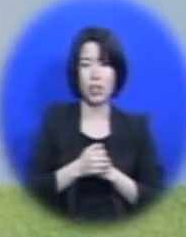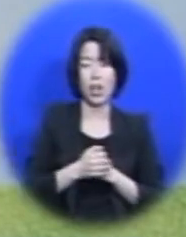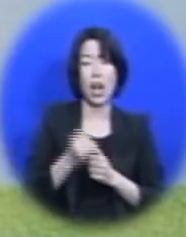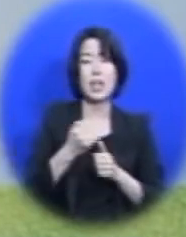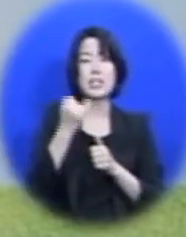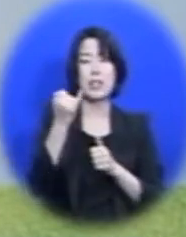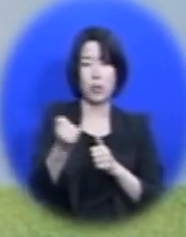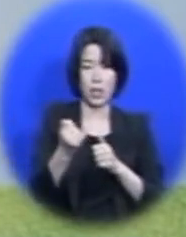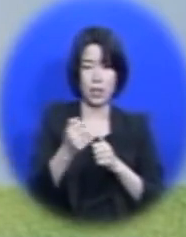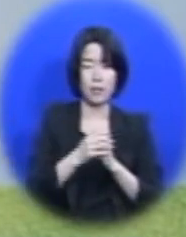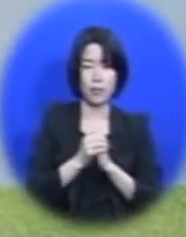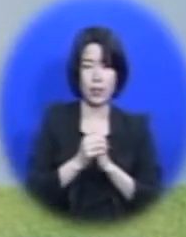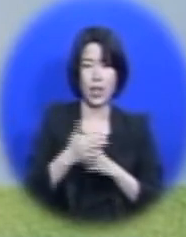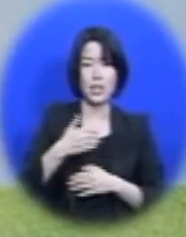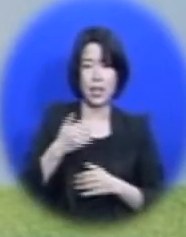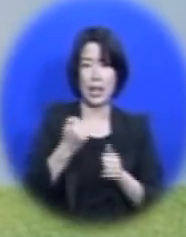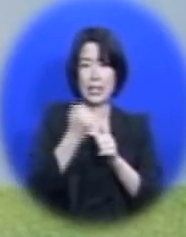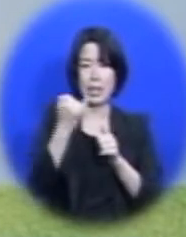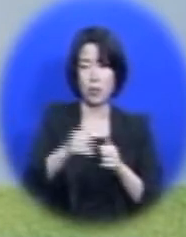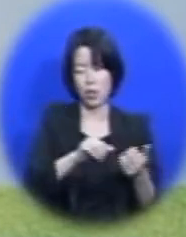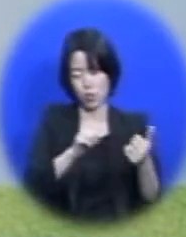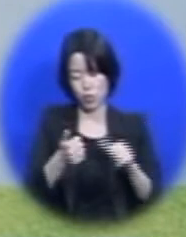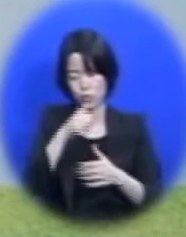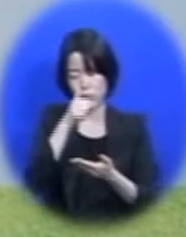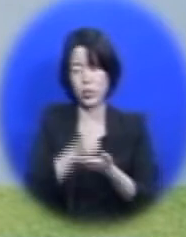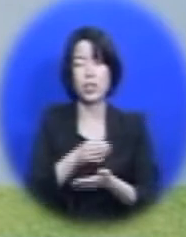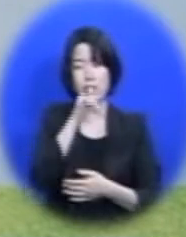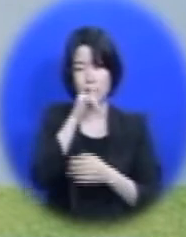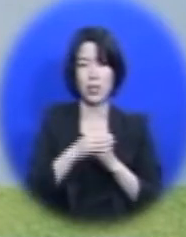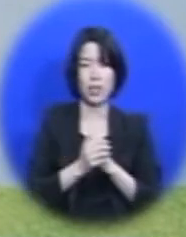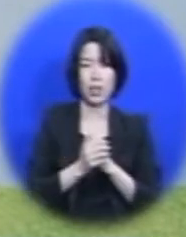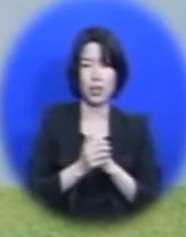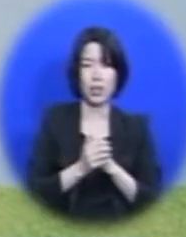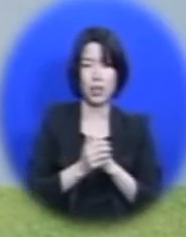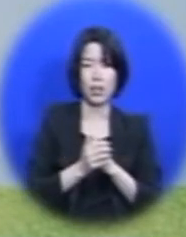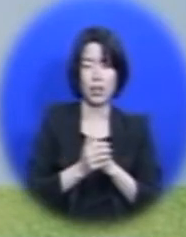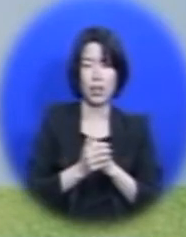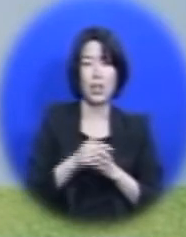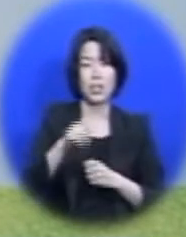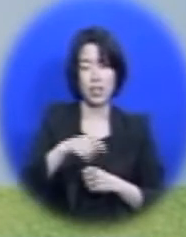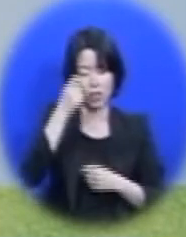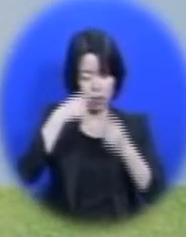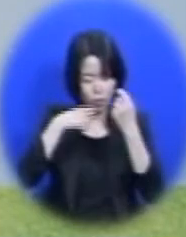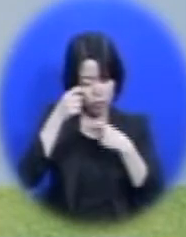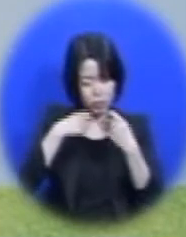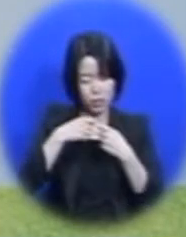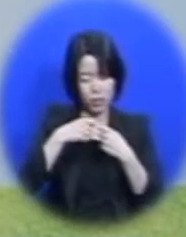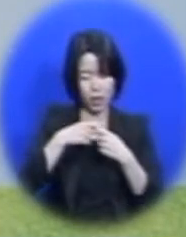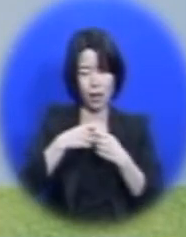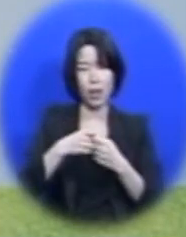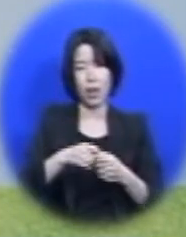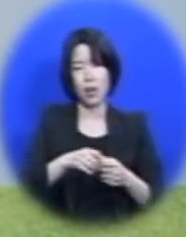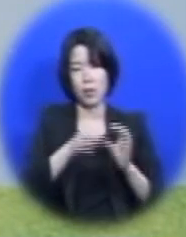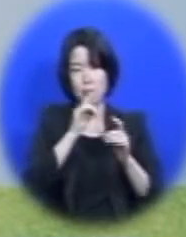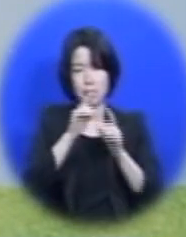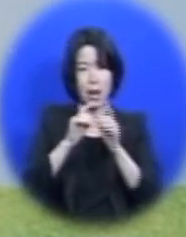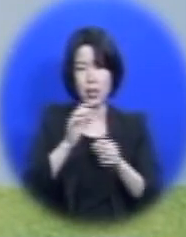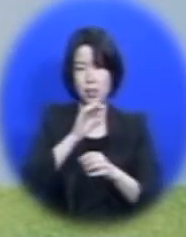사모님, 제가 사모님께 죽을 죄를 지었어요. 그는 울먹이느라 제대로 말을 잇지